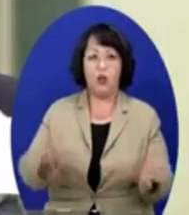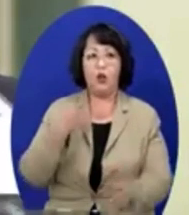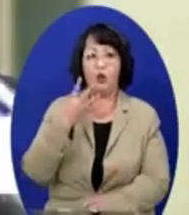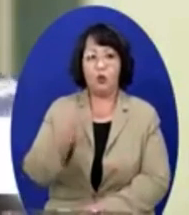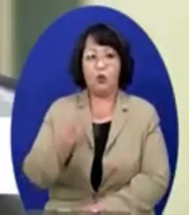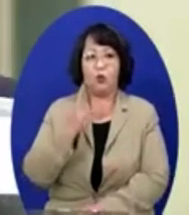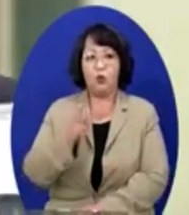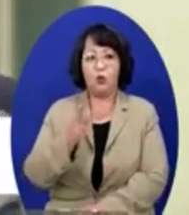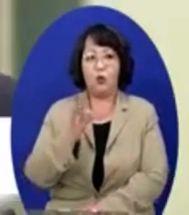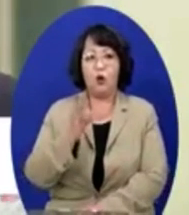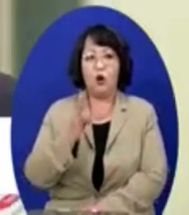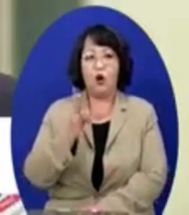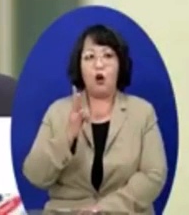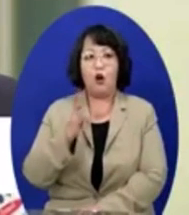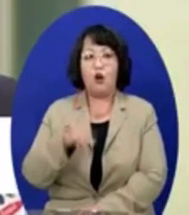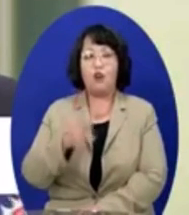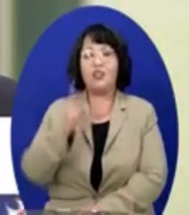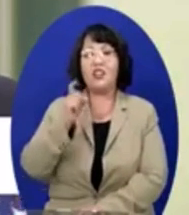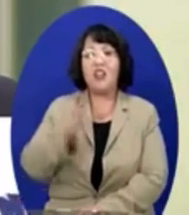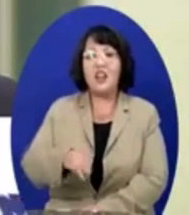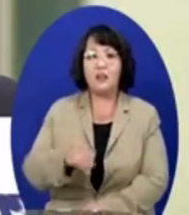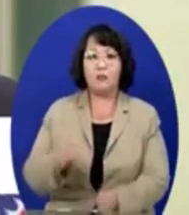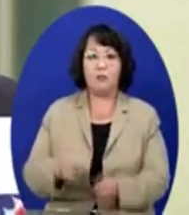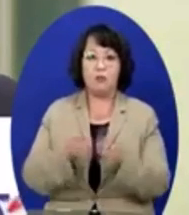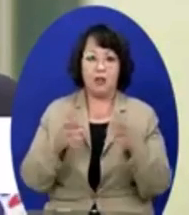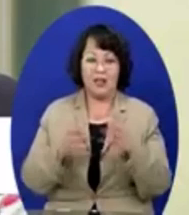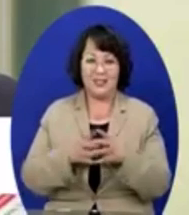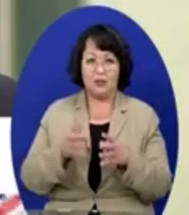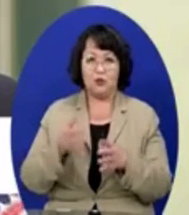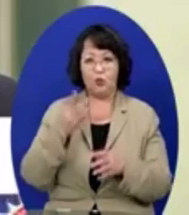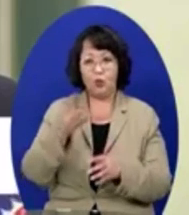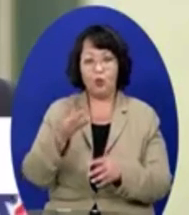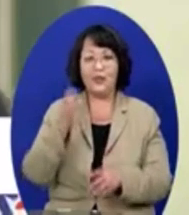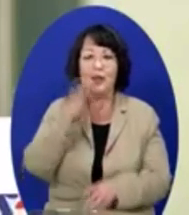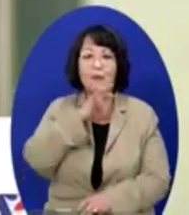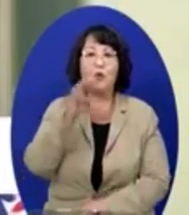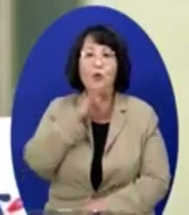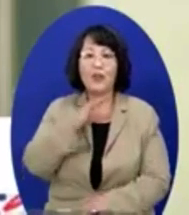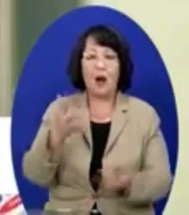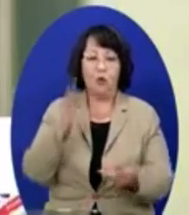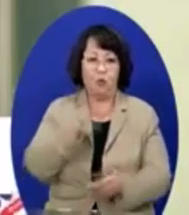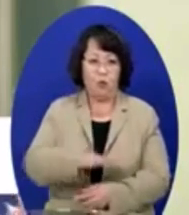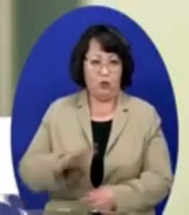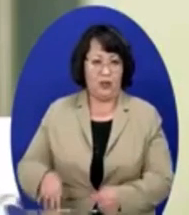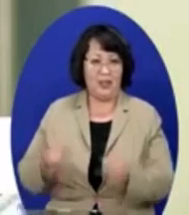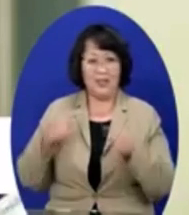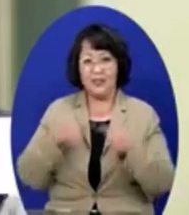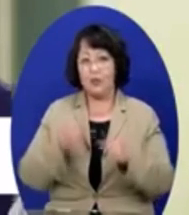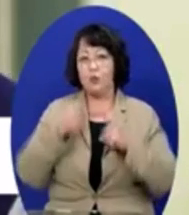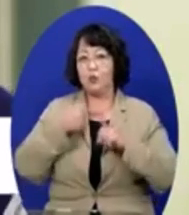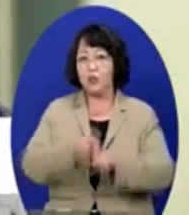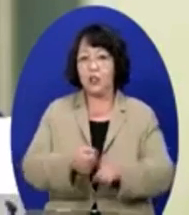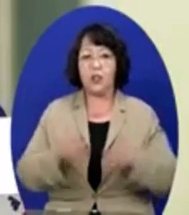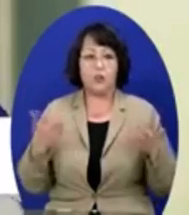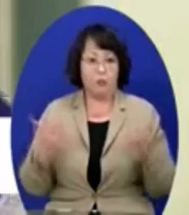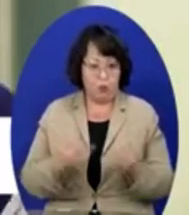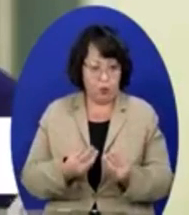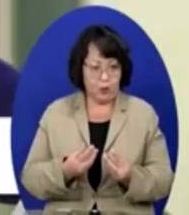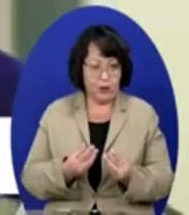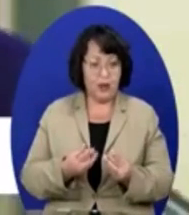болж байгаа энэ төслийн хүрээнд. Тэгэхээр энэ дөрвөн контент маань хүүхдийн эсрэг хүчирхийллийг бууруулах, гэр бүлийн